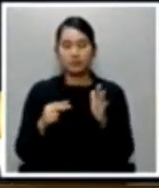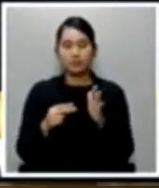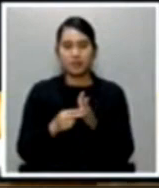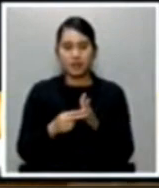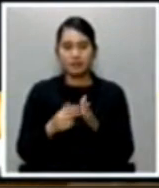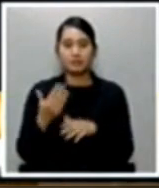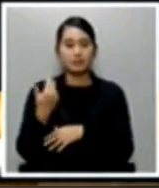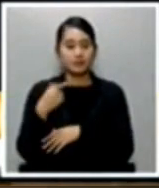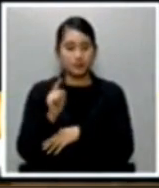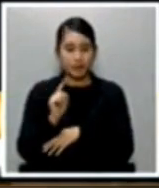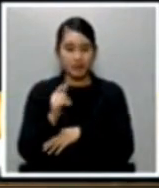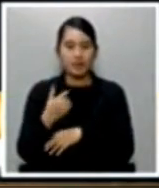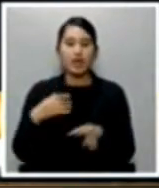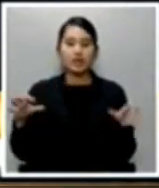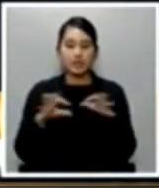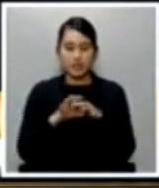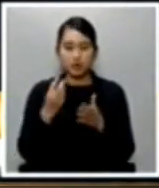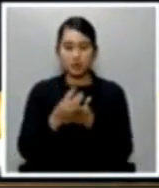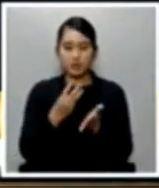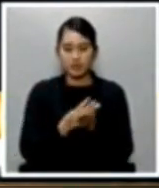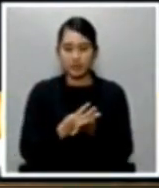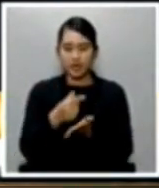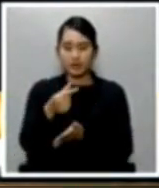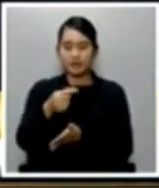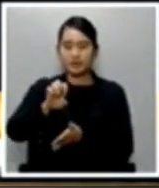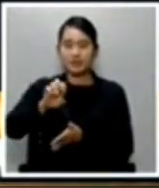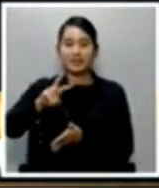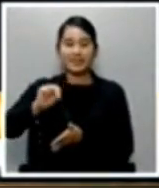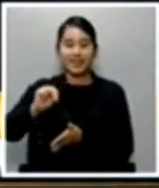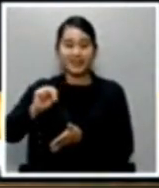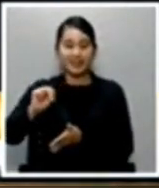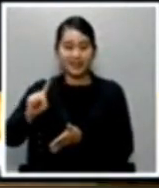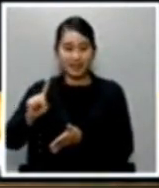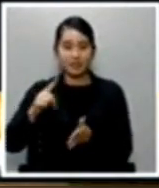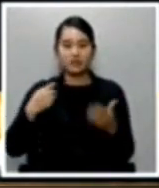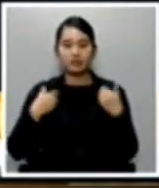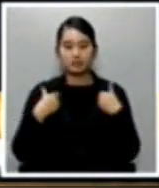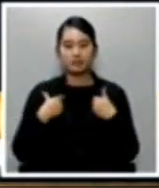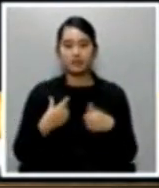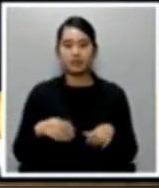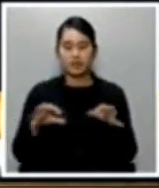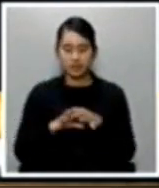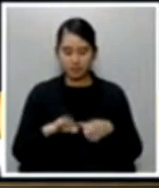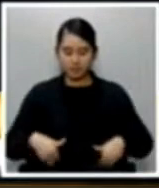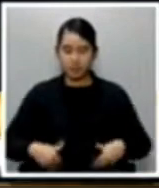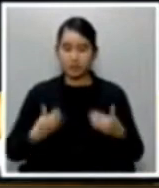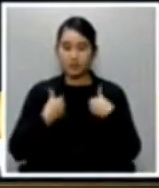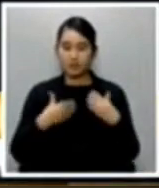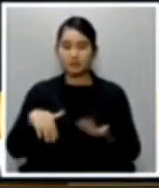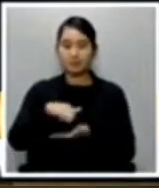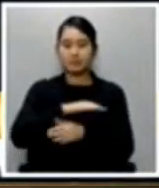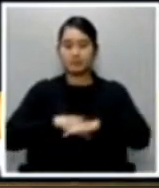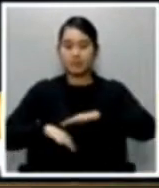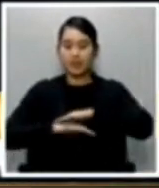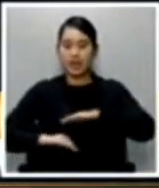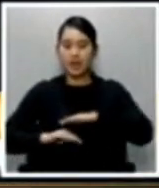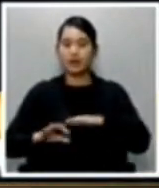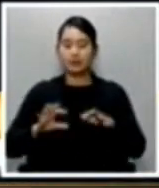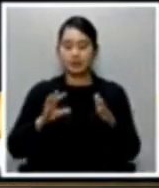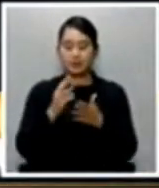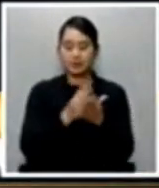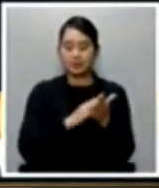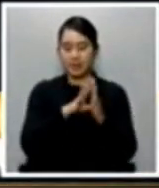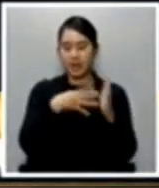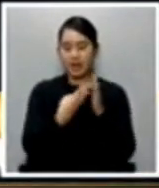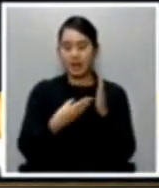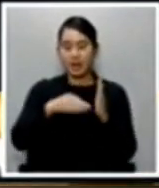อดรับกับเรื่องของ Gen Edจะสอดรับกับเรื่องของการพัฒนา soft skill การสอดรับกับเรื่องของการปฏิรูปการศึกษ